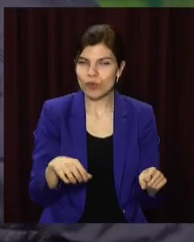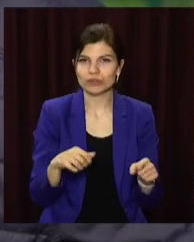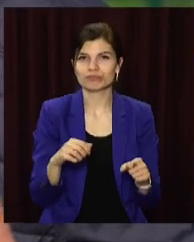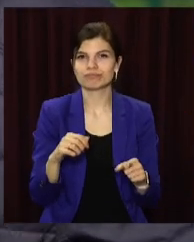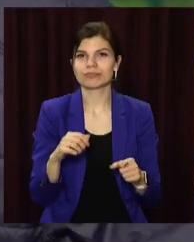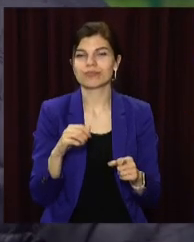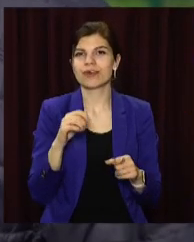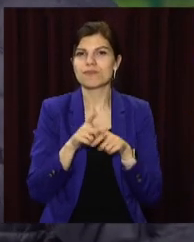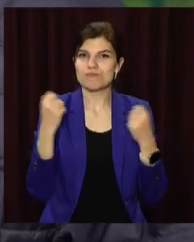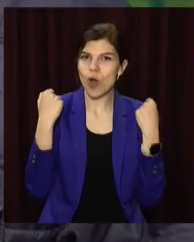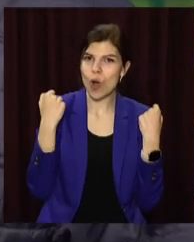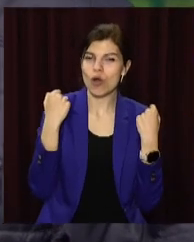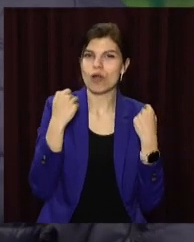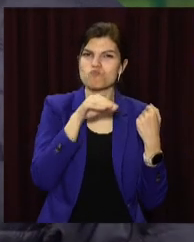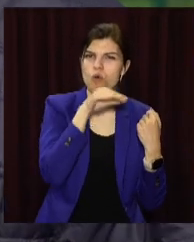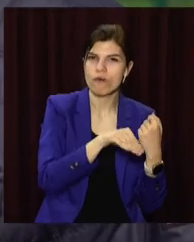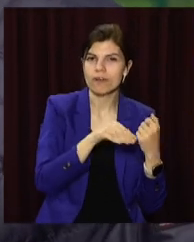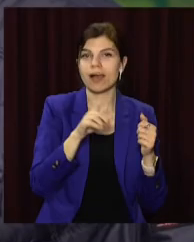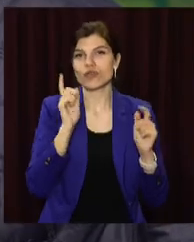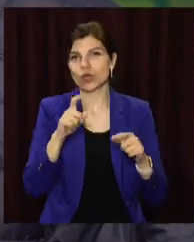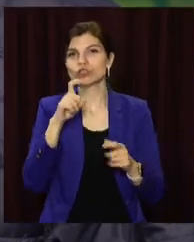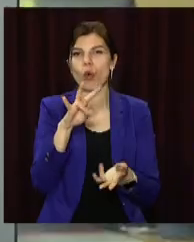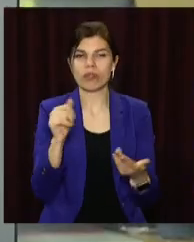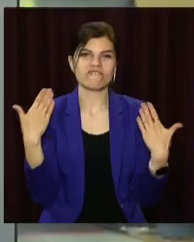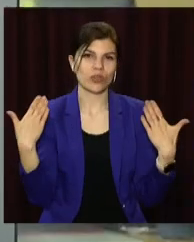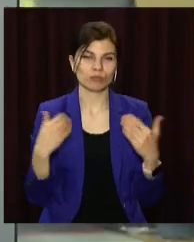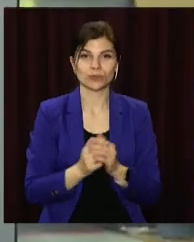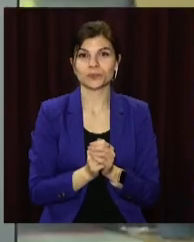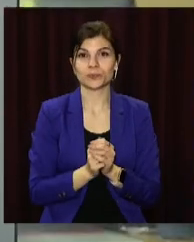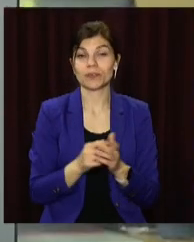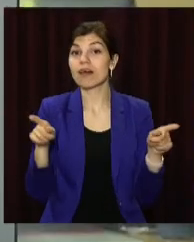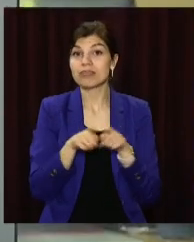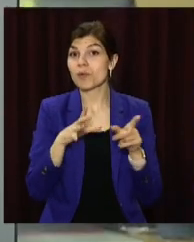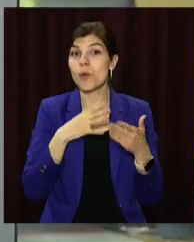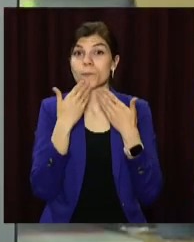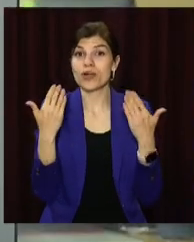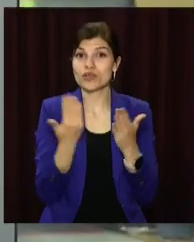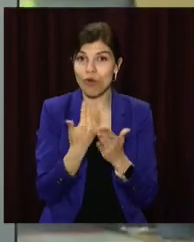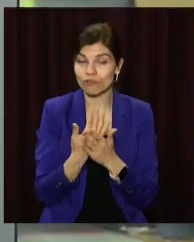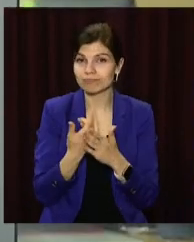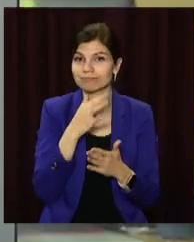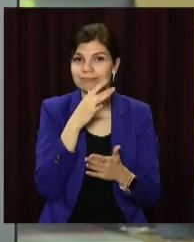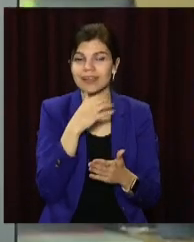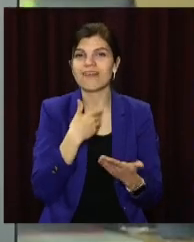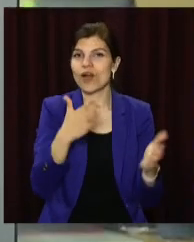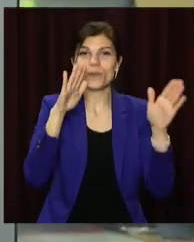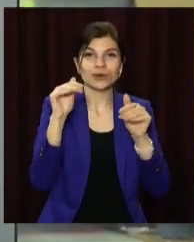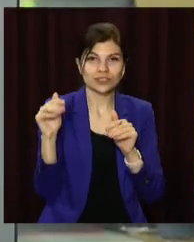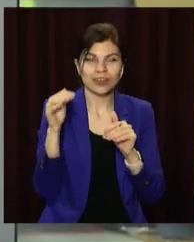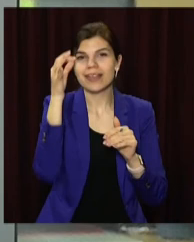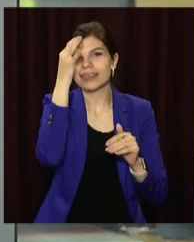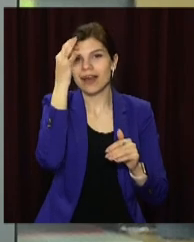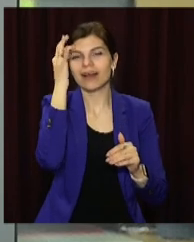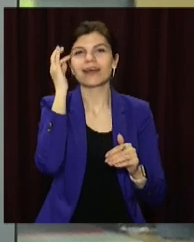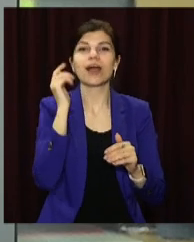варіант, і спортивний, також і зона відпочинку. Такою була остання новина на цю годину. Я з вами прощаюся та